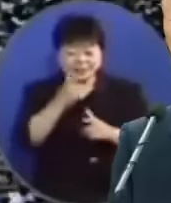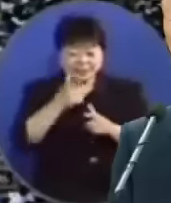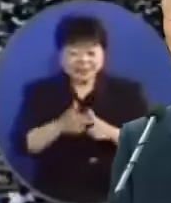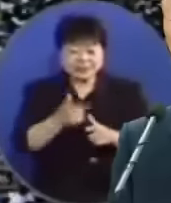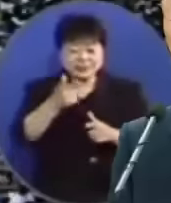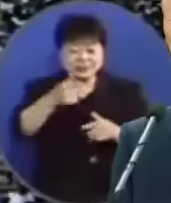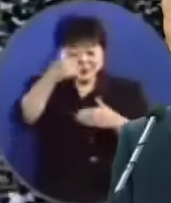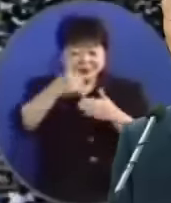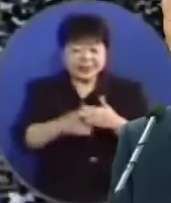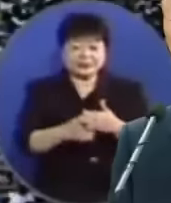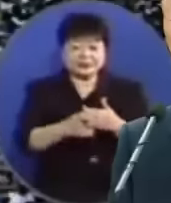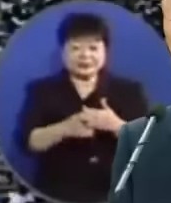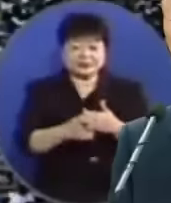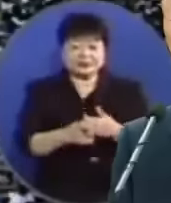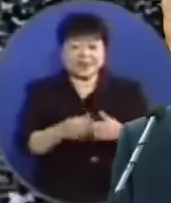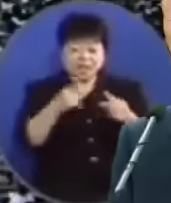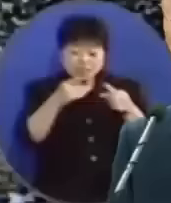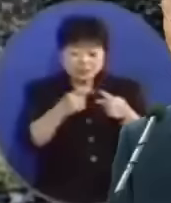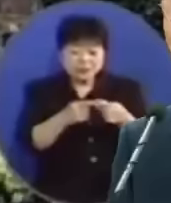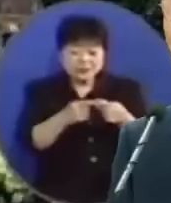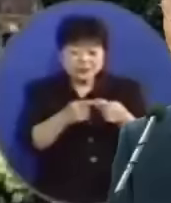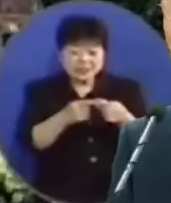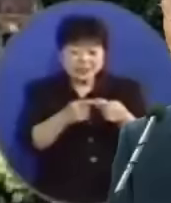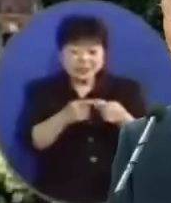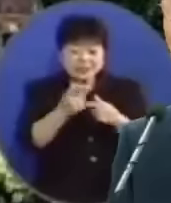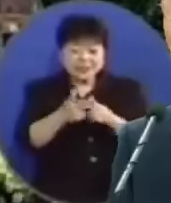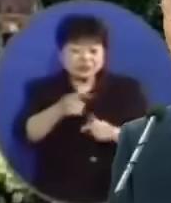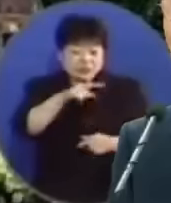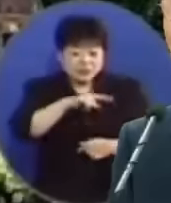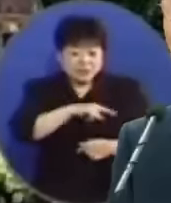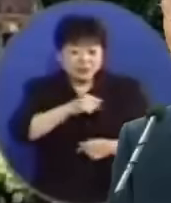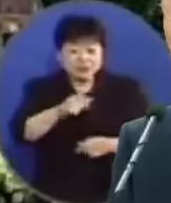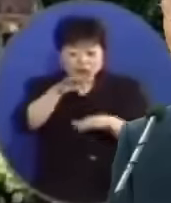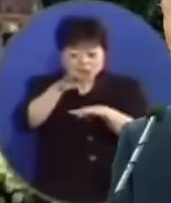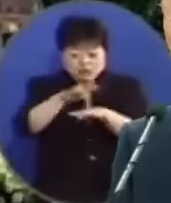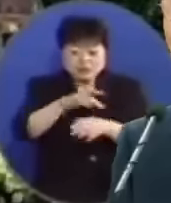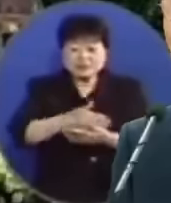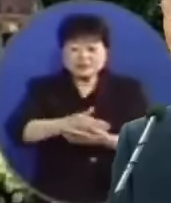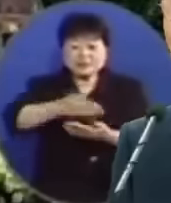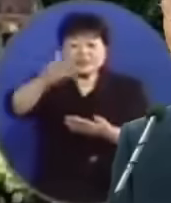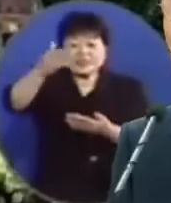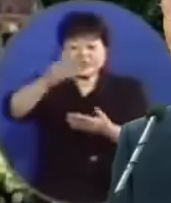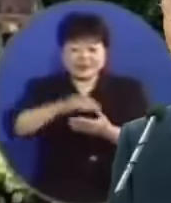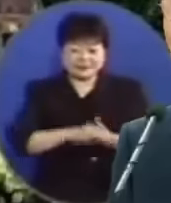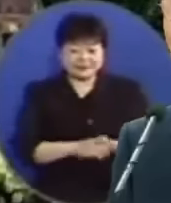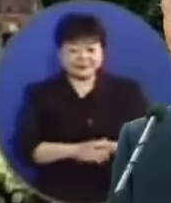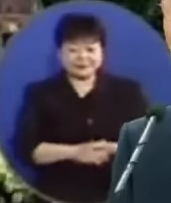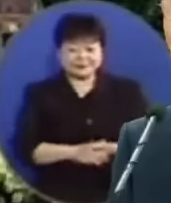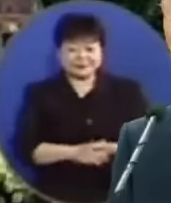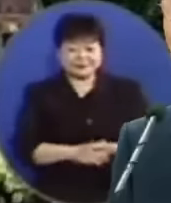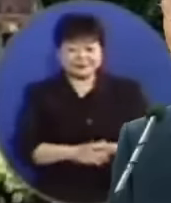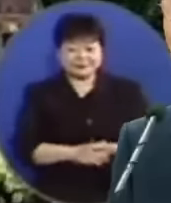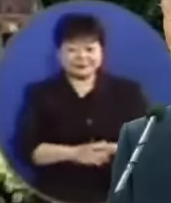예수님이 남기신 유언 중 첫 번째가 내 이름으로 귀신을 쫓아내라.